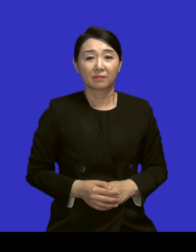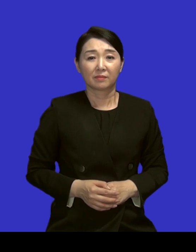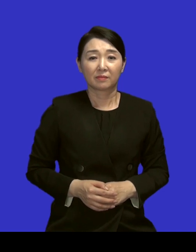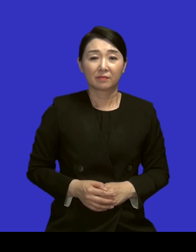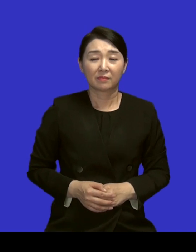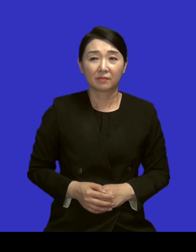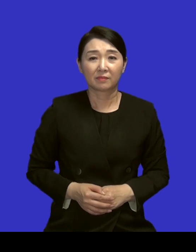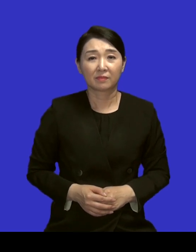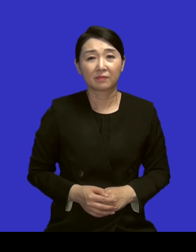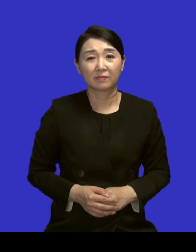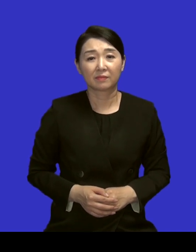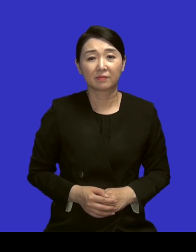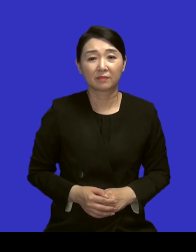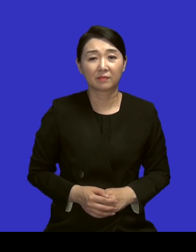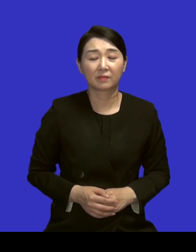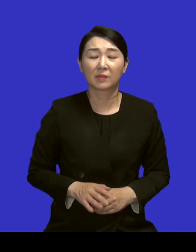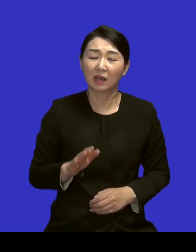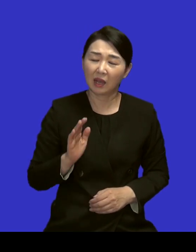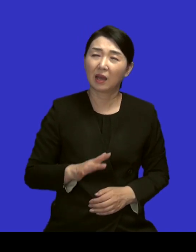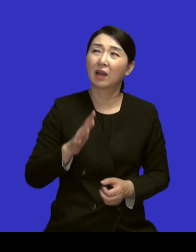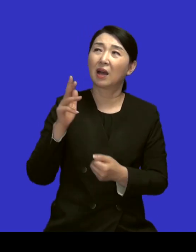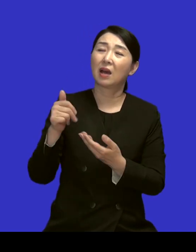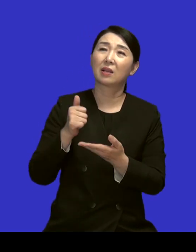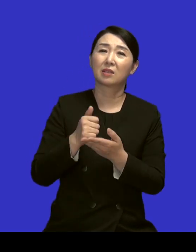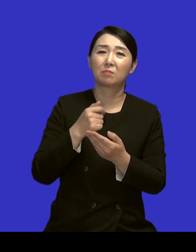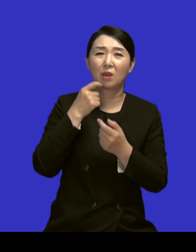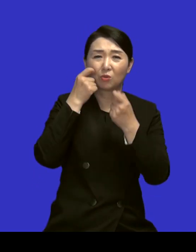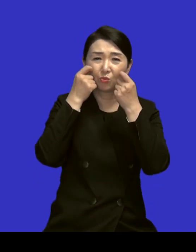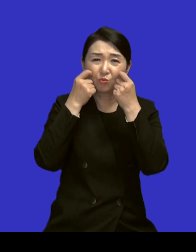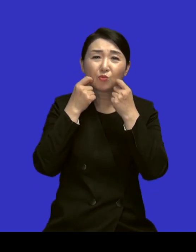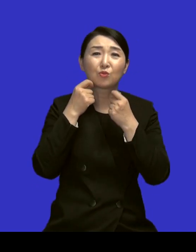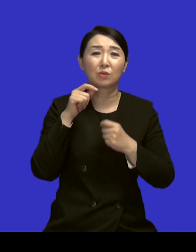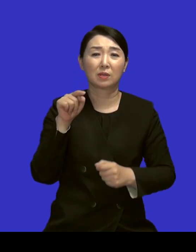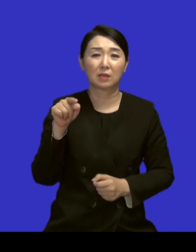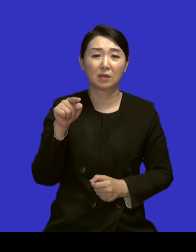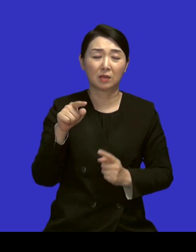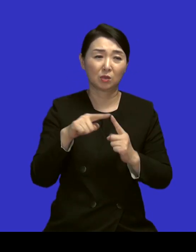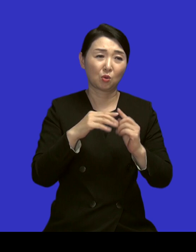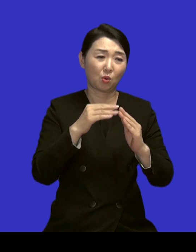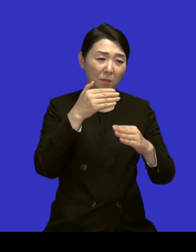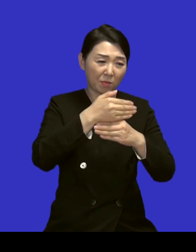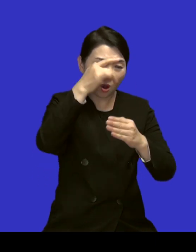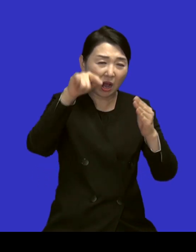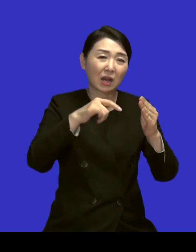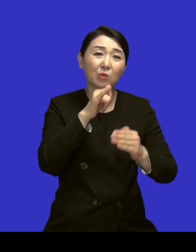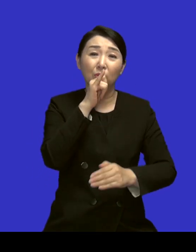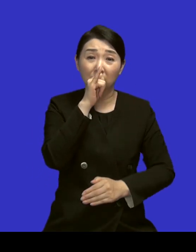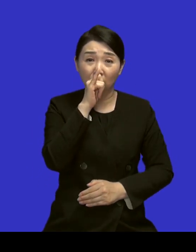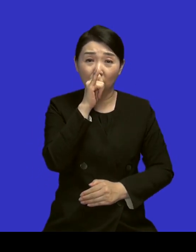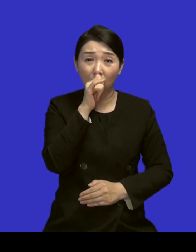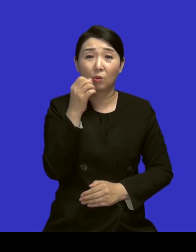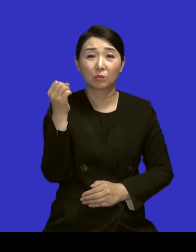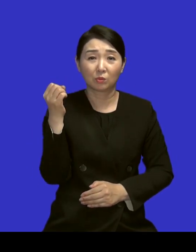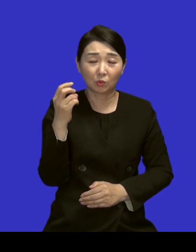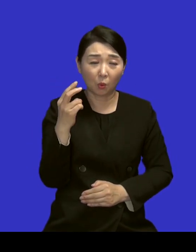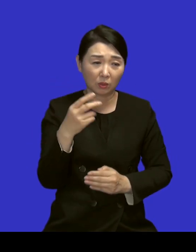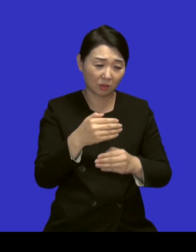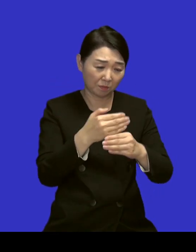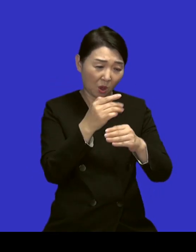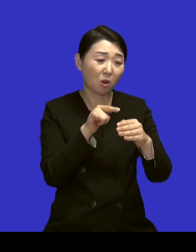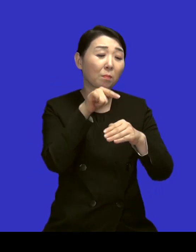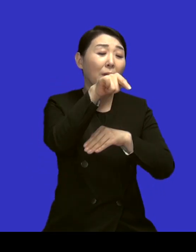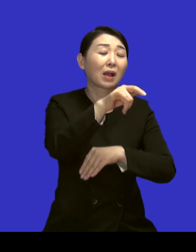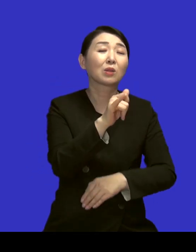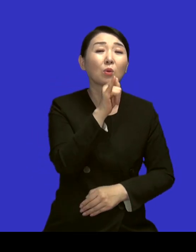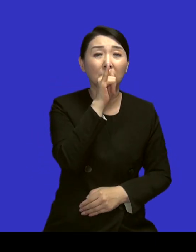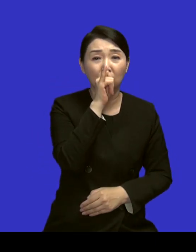구절을 받고 하나님의 눈물이 어쩌면 교회 벽 안에도 있을 수 있겠지만 교회 벽 밖에 있을